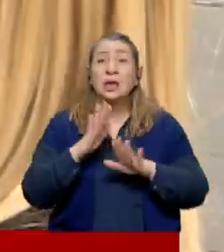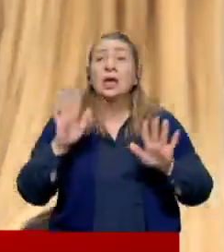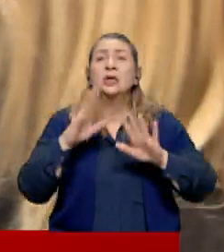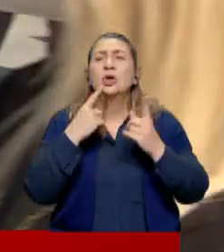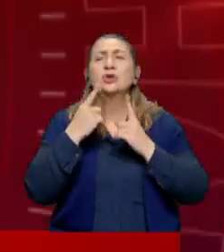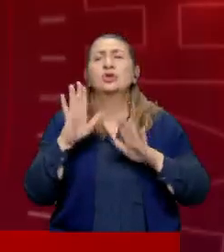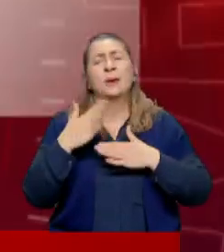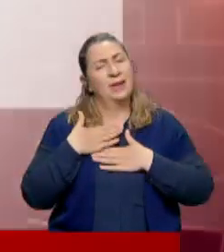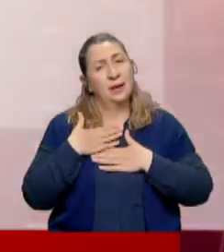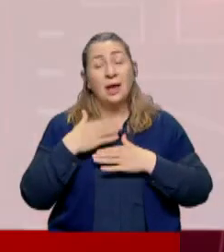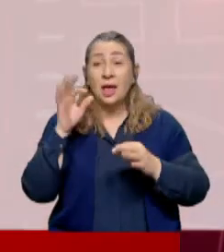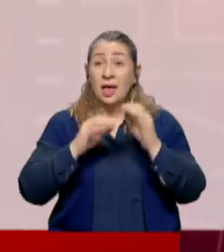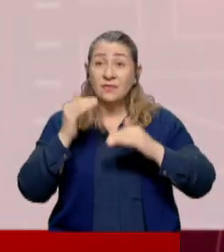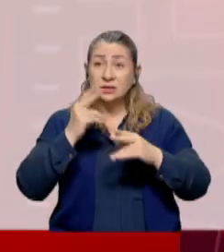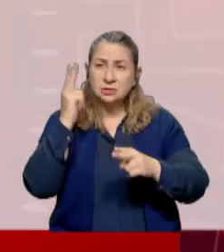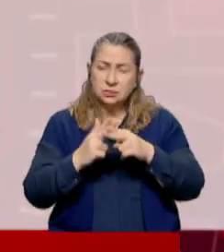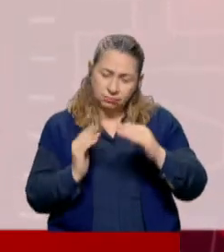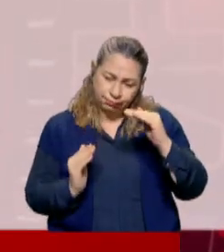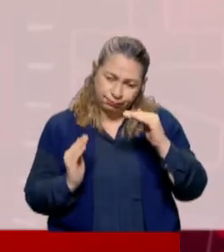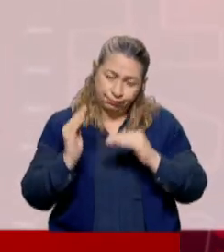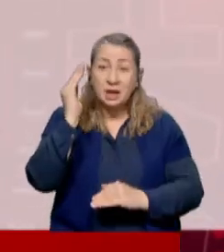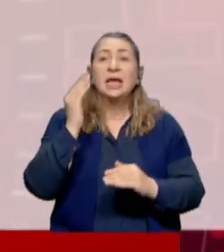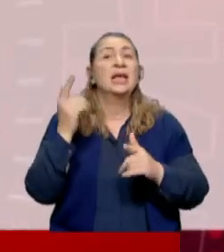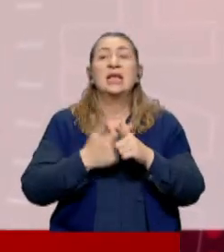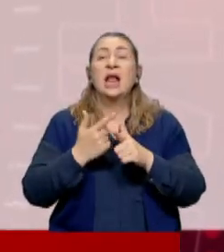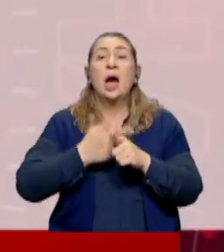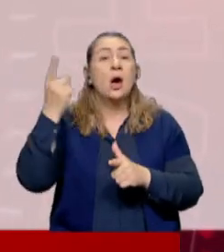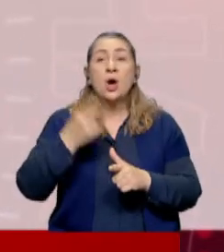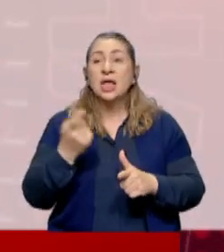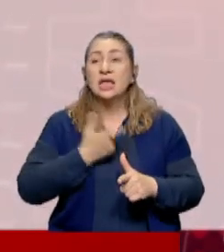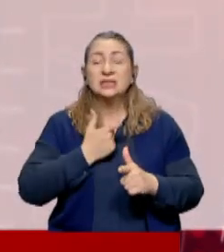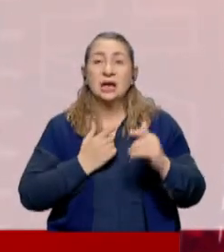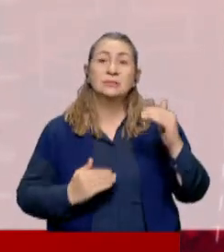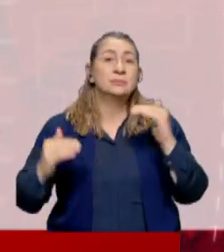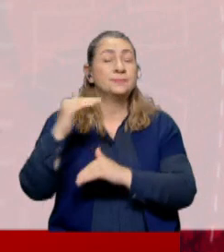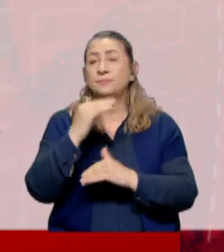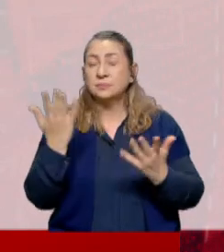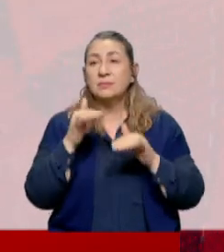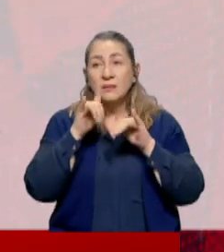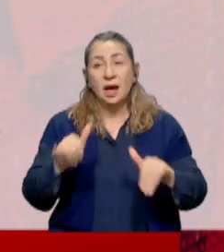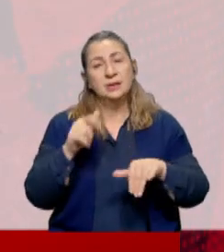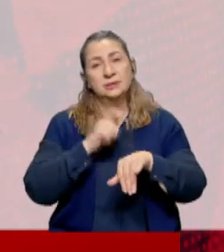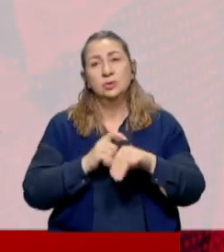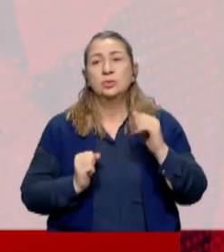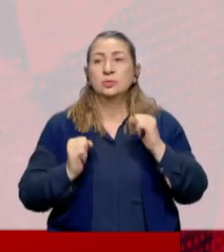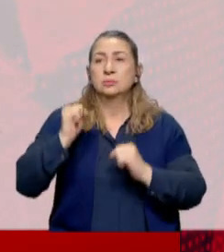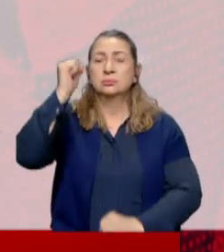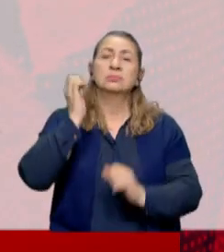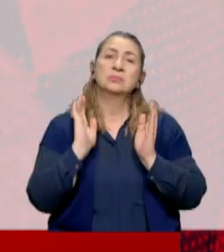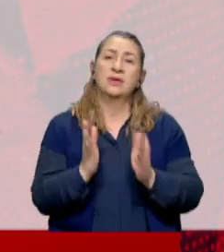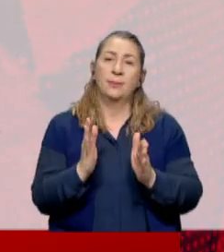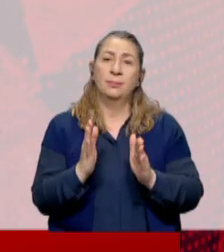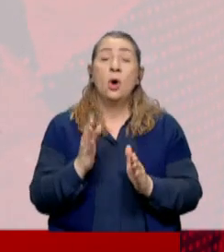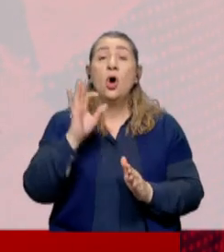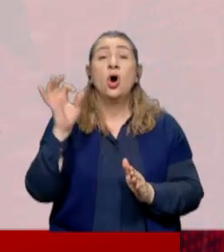Hiç konuşturmayın beni. Enflasyon hızla artarken kira oranlarındaki yasal artış tutarı da aynı ölçüde yükselmeye devam